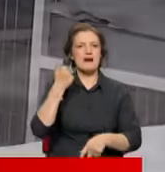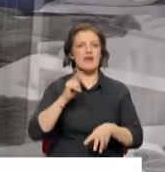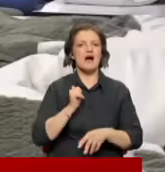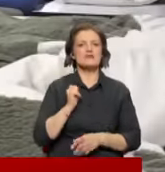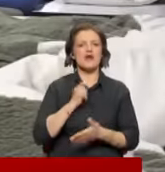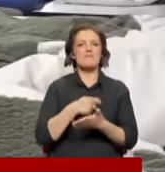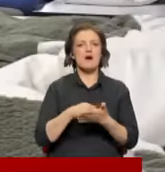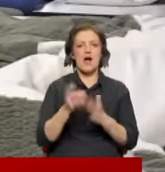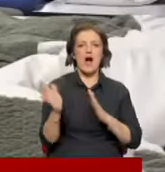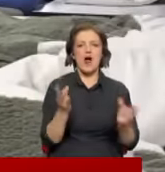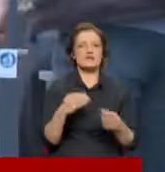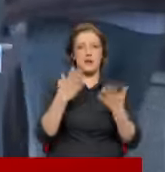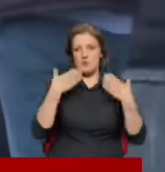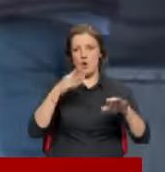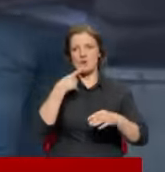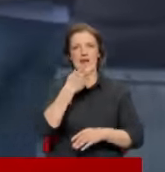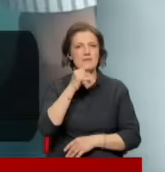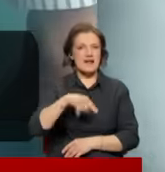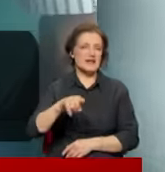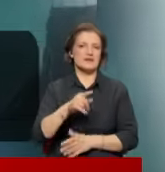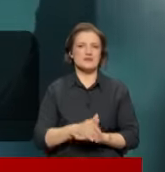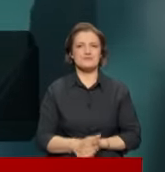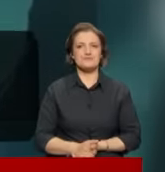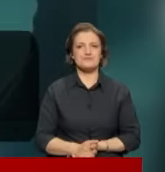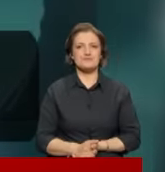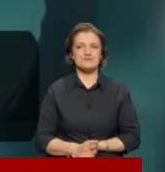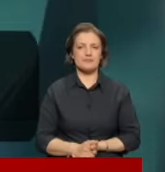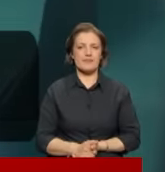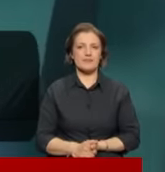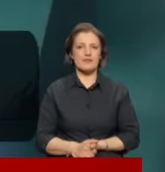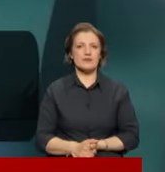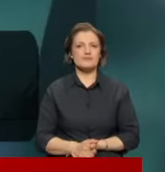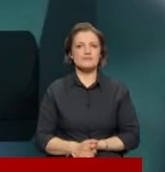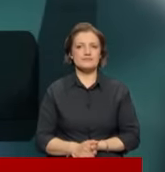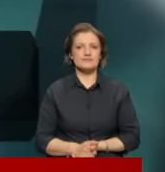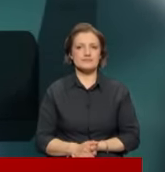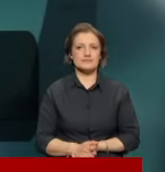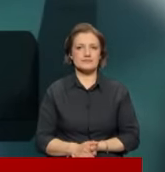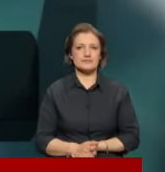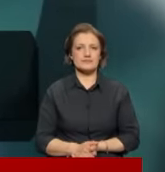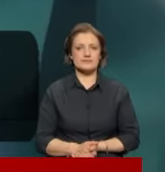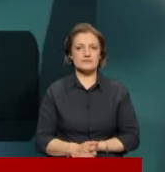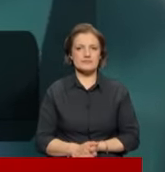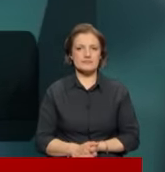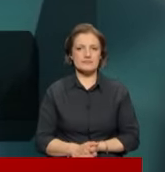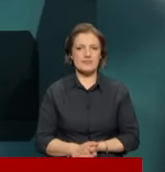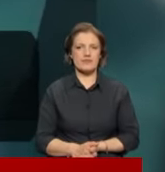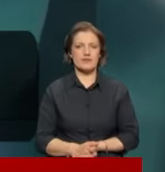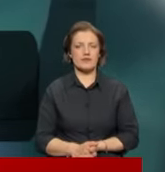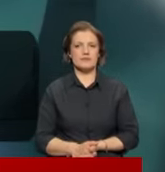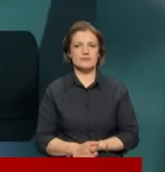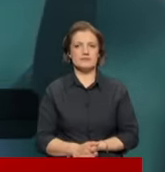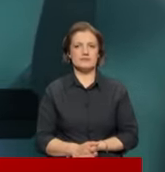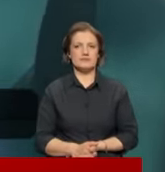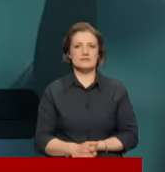asgari ücrete ara zam yok dedi emekliye de. Zaten Temmuz ayında hem enflasyondan ya da sözleşmeler